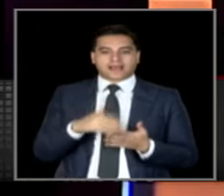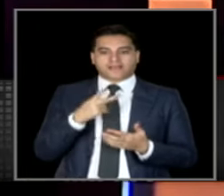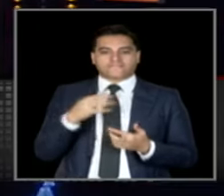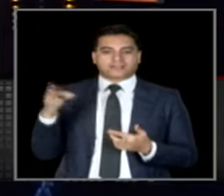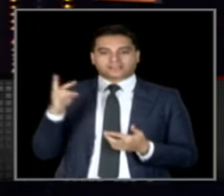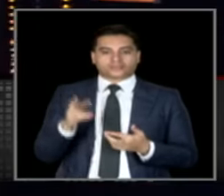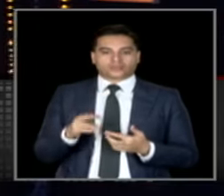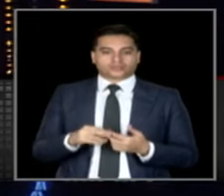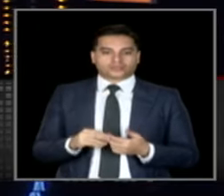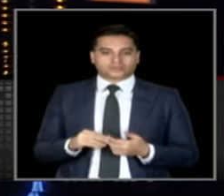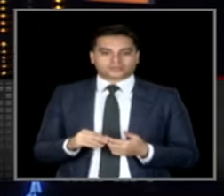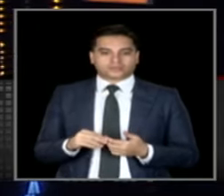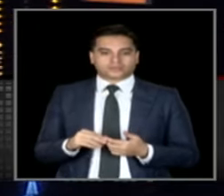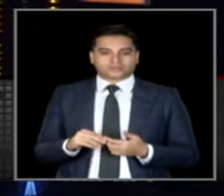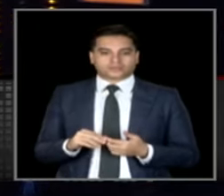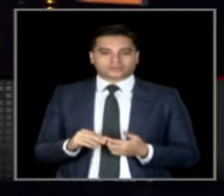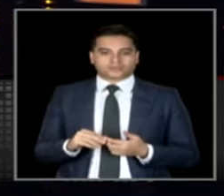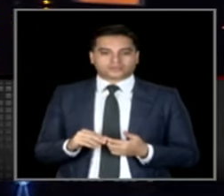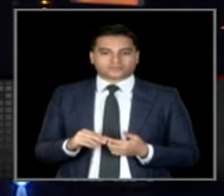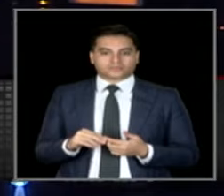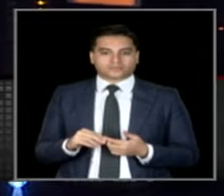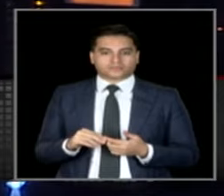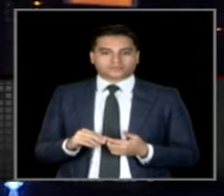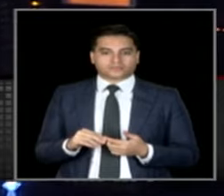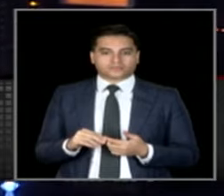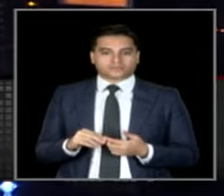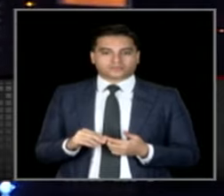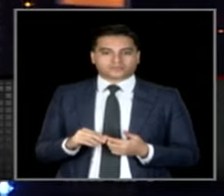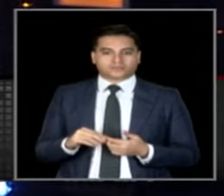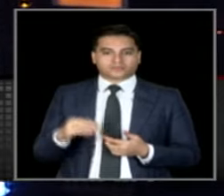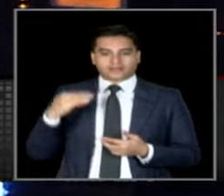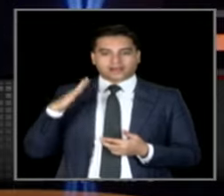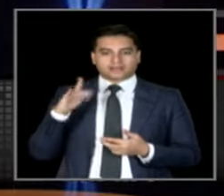حتى عام 2023؟ حسن التهامي.